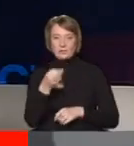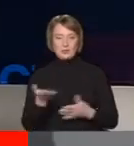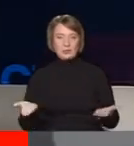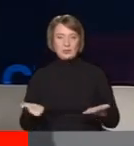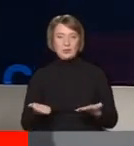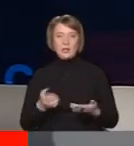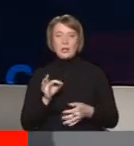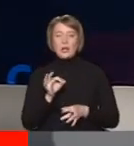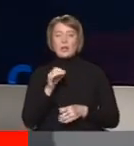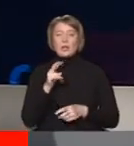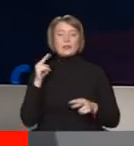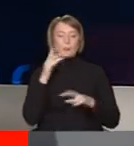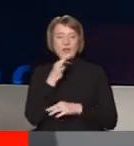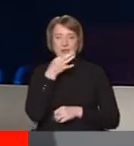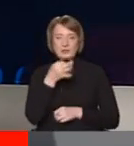Я недостатньо чітко висловився, так?